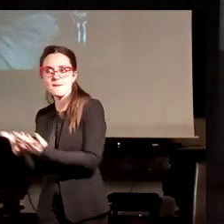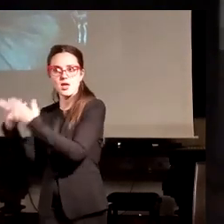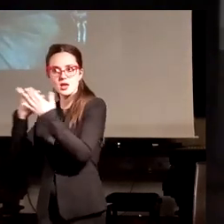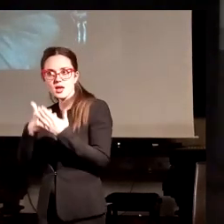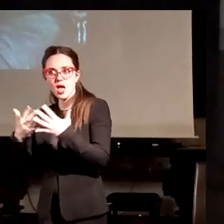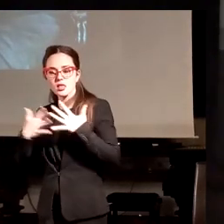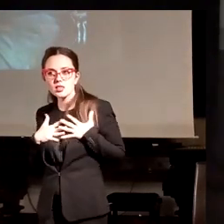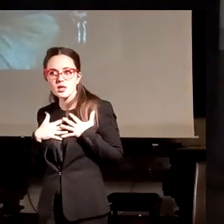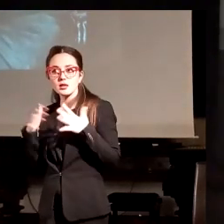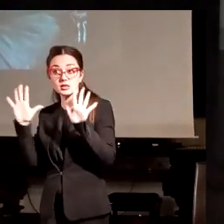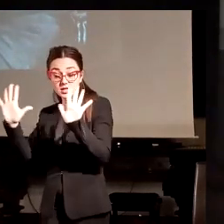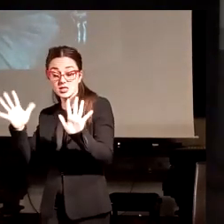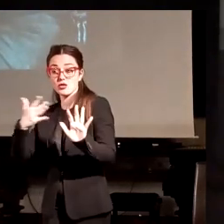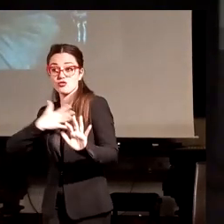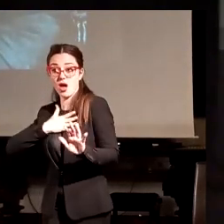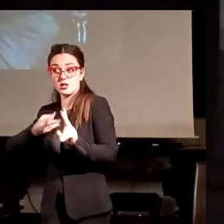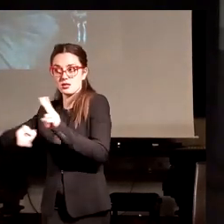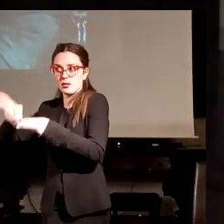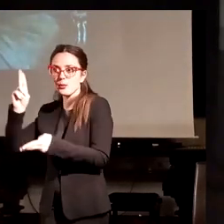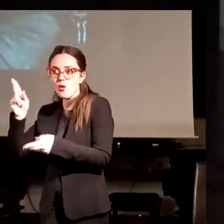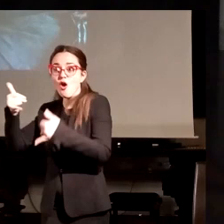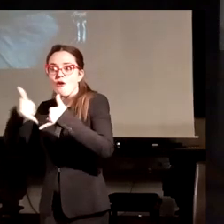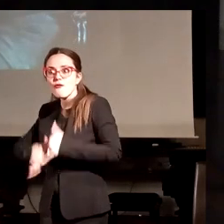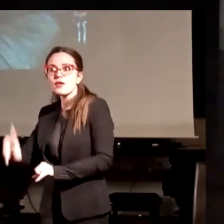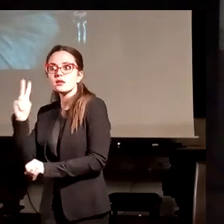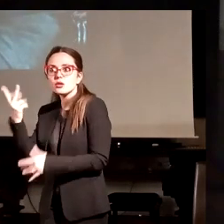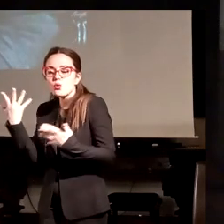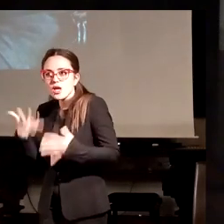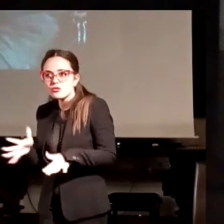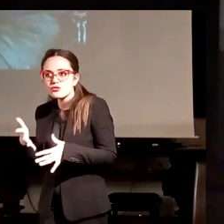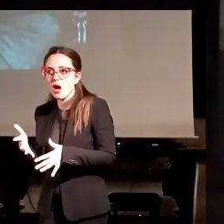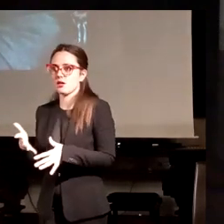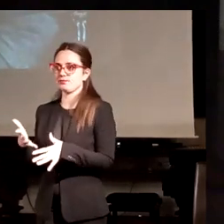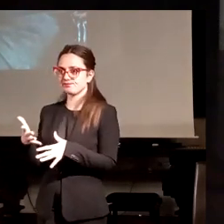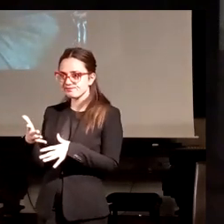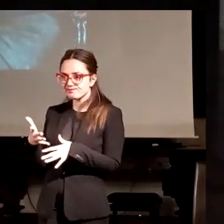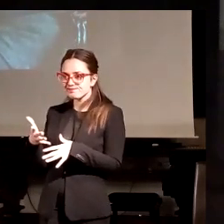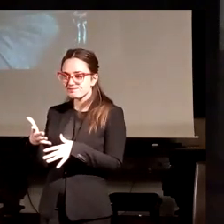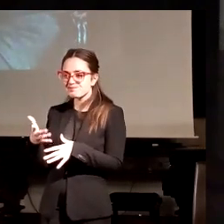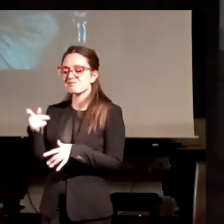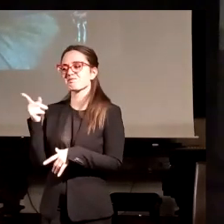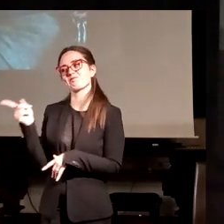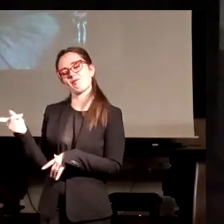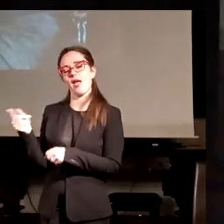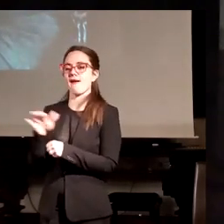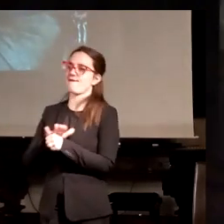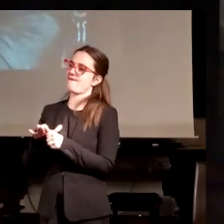i dieci anni in più e con due figli quello fu invece il momento in cui la famiglia lo